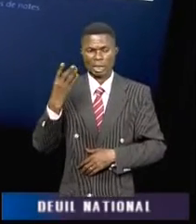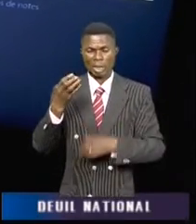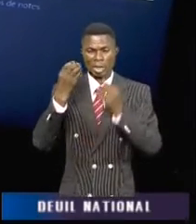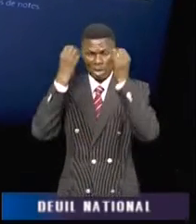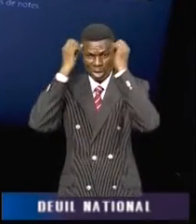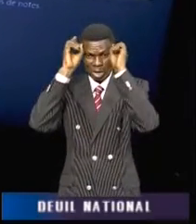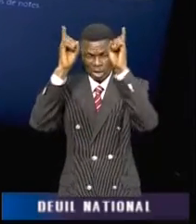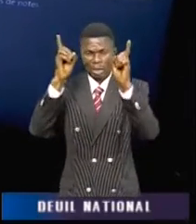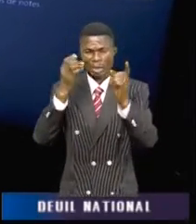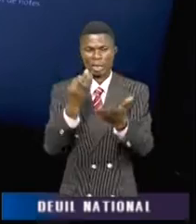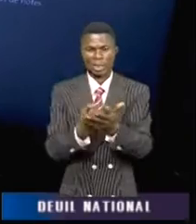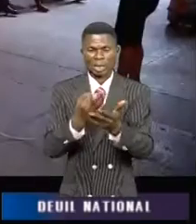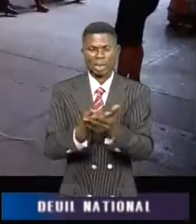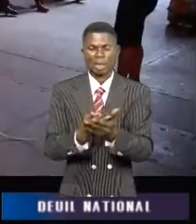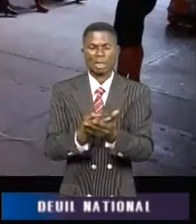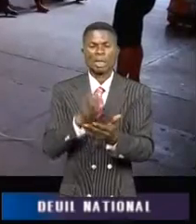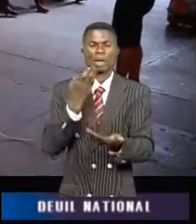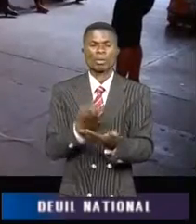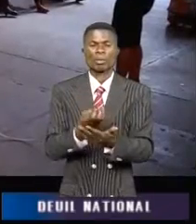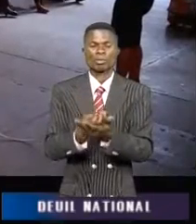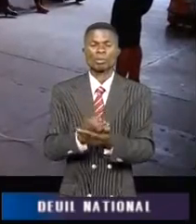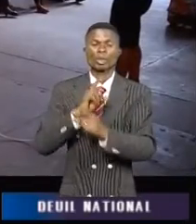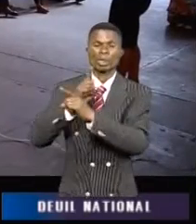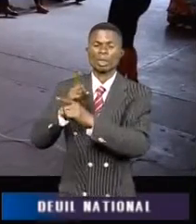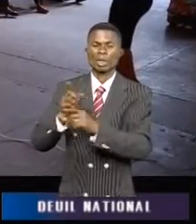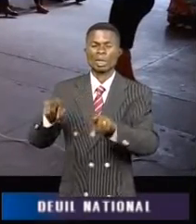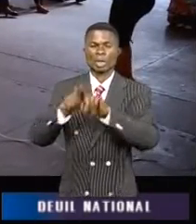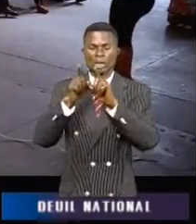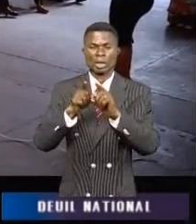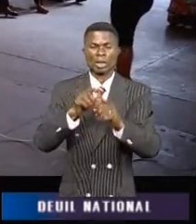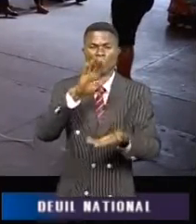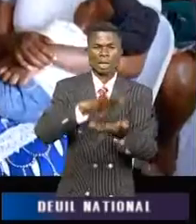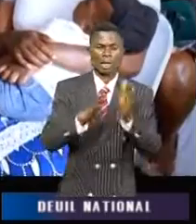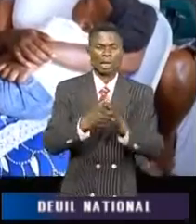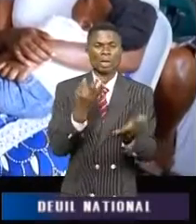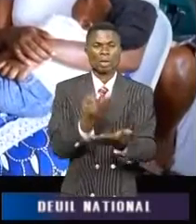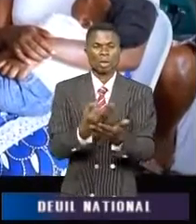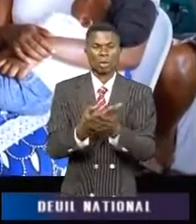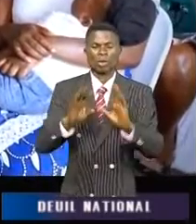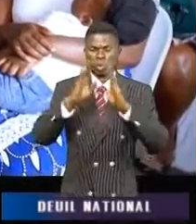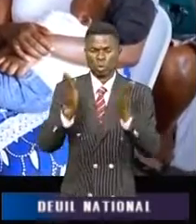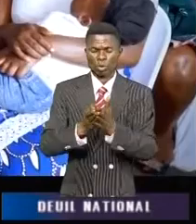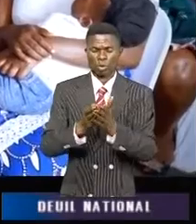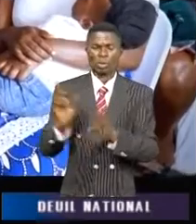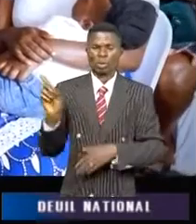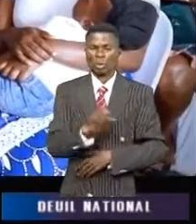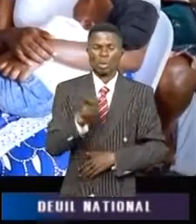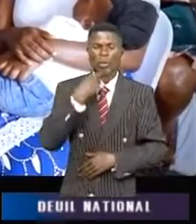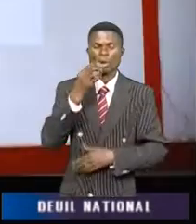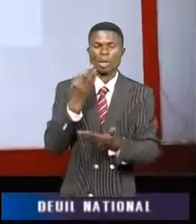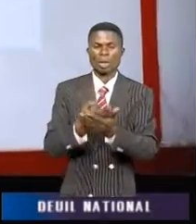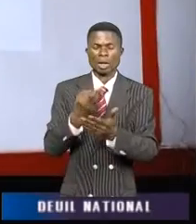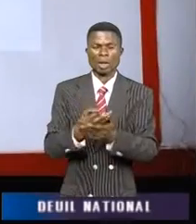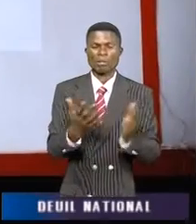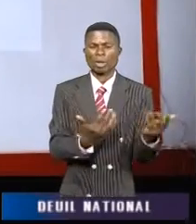financière, à savoir la gestion budgétaire, l'épargne, le crédit, la négociation financière, tout en plongeant tour à tour sur la finance